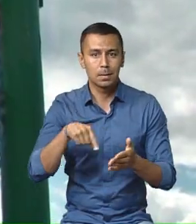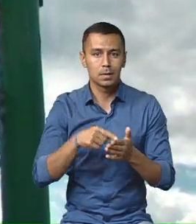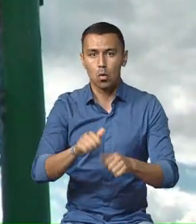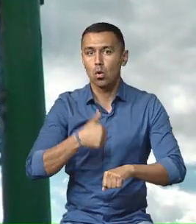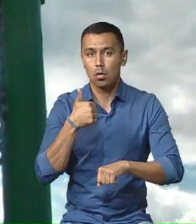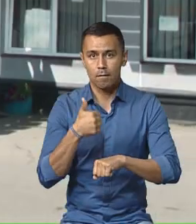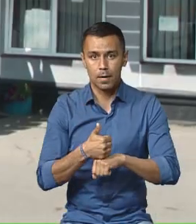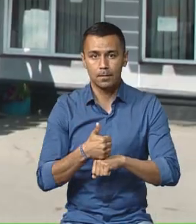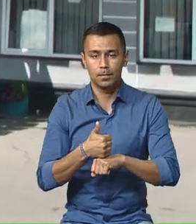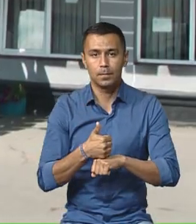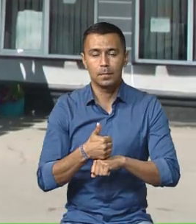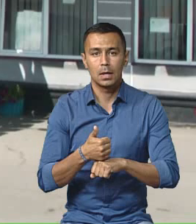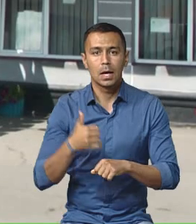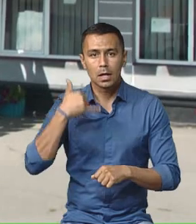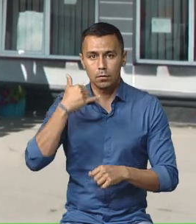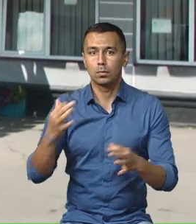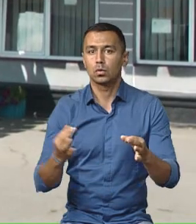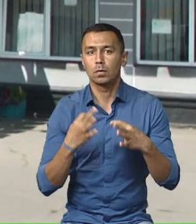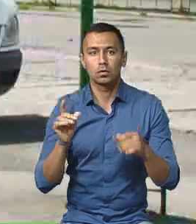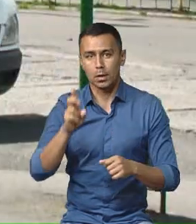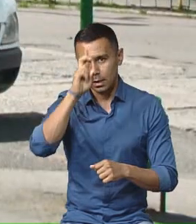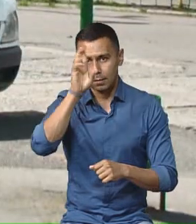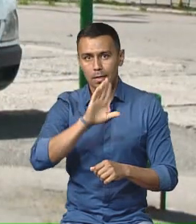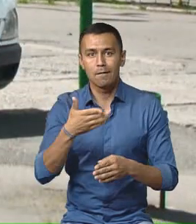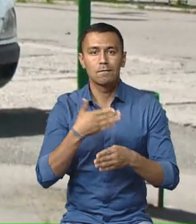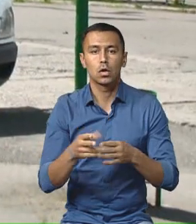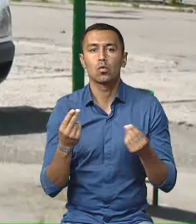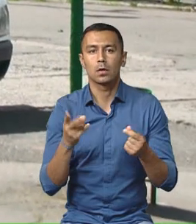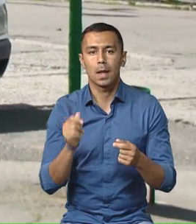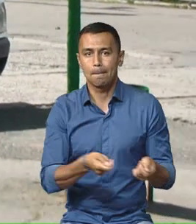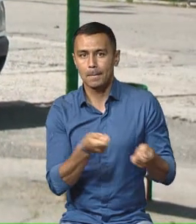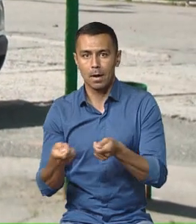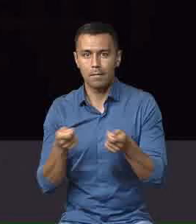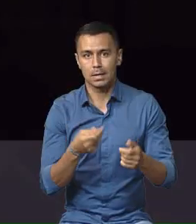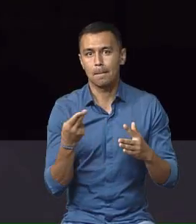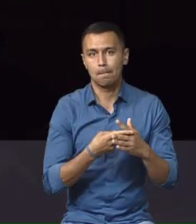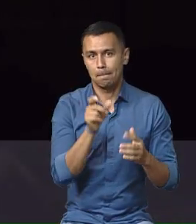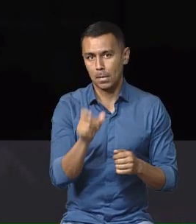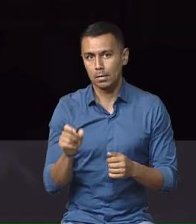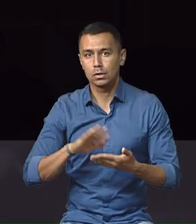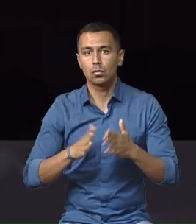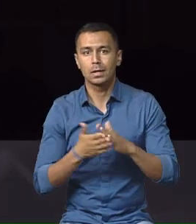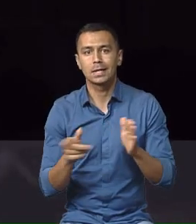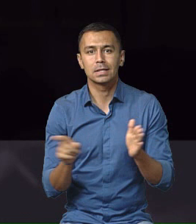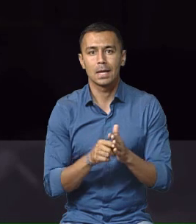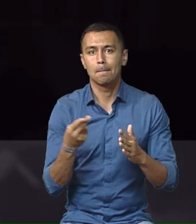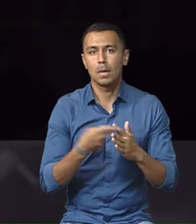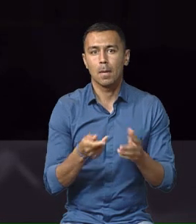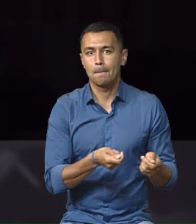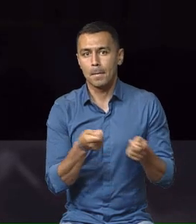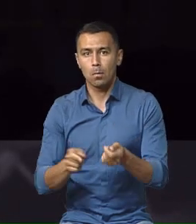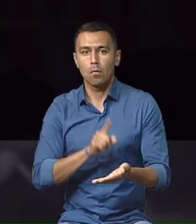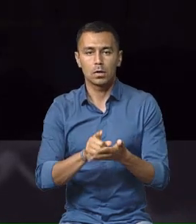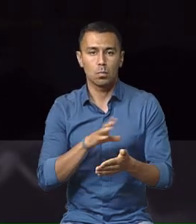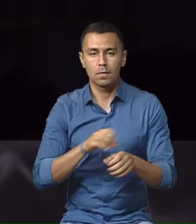голова Ніла Островська телефоном розповіла, що держава не виділила кошти на перевезення пільговиків. Ситуація з пільговими перевезеннями повинна